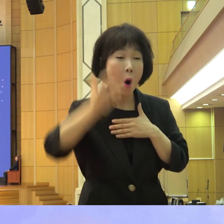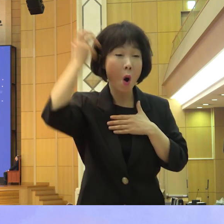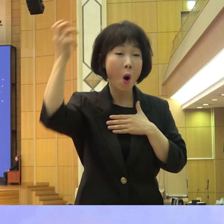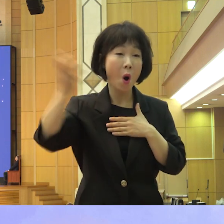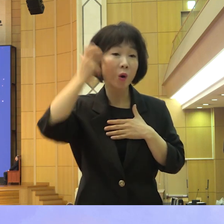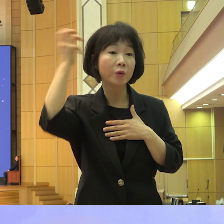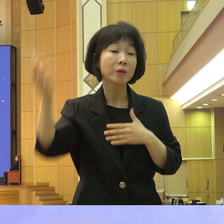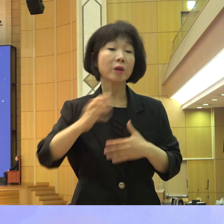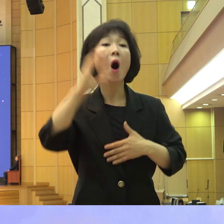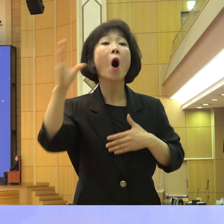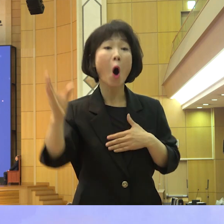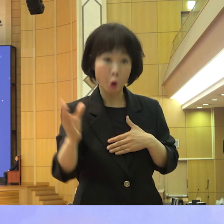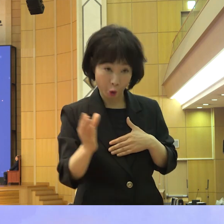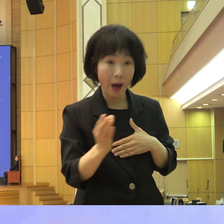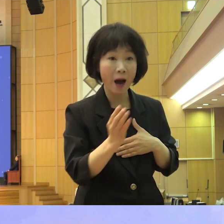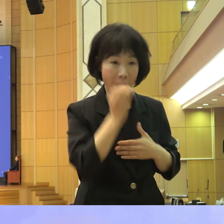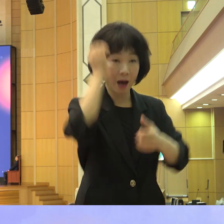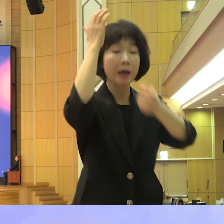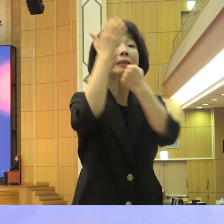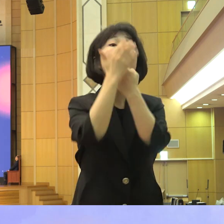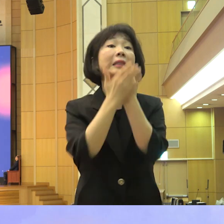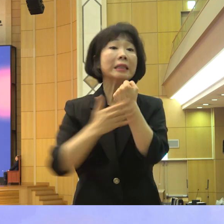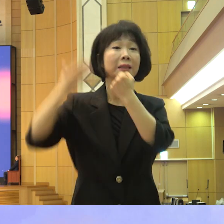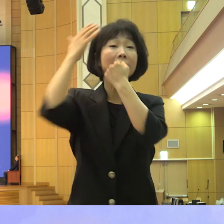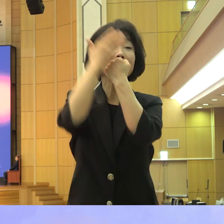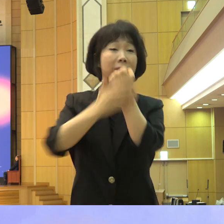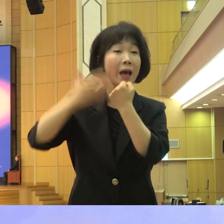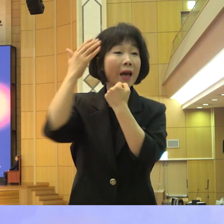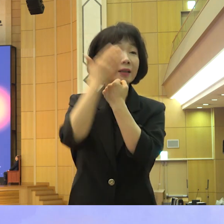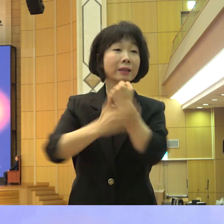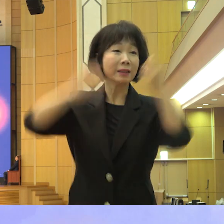내 영혼 거룩한